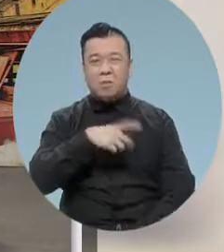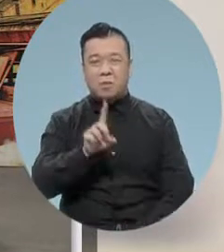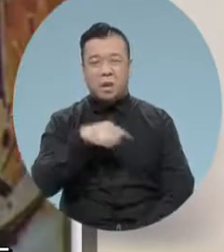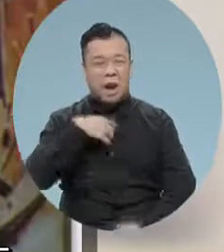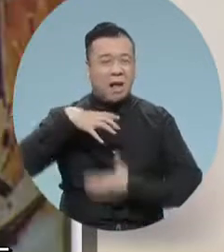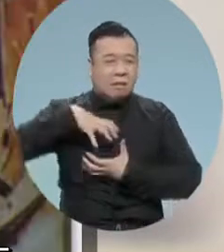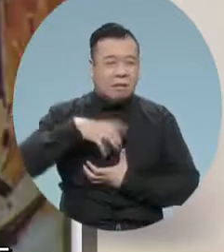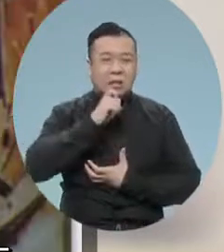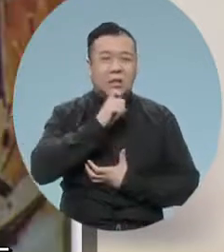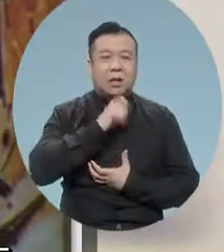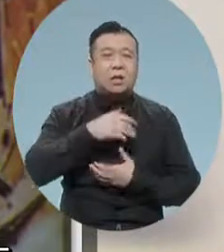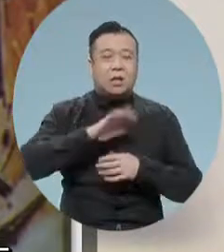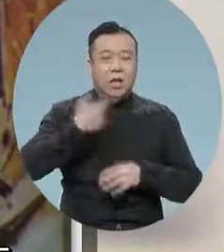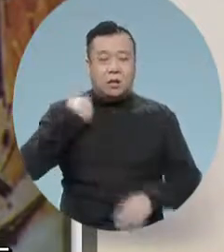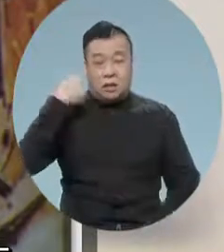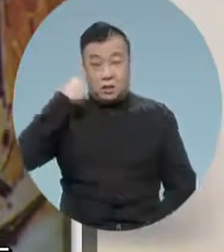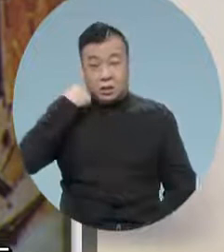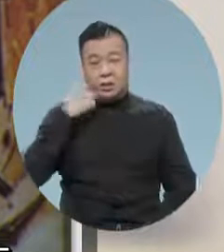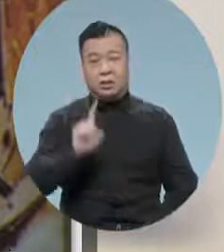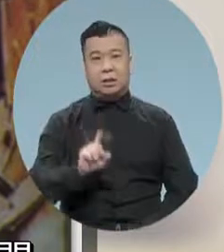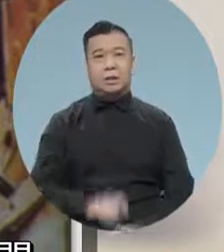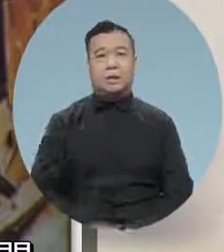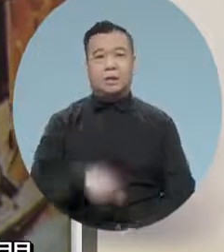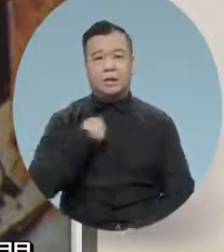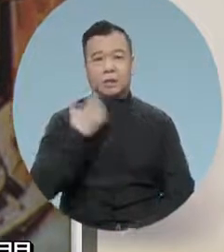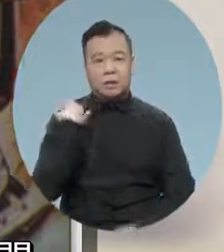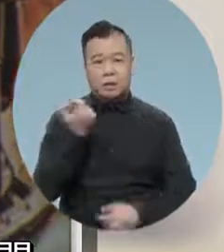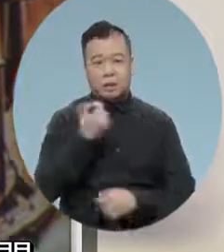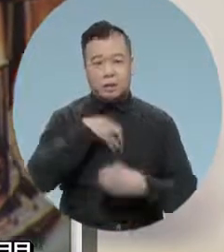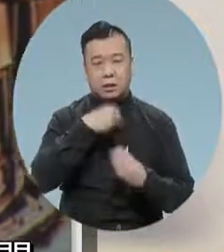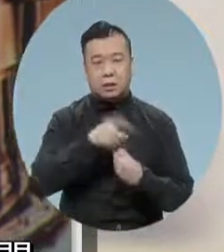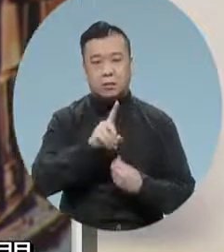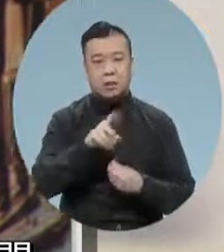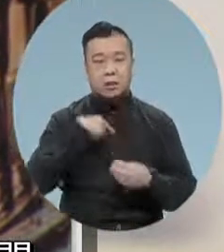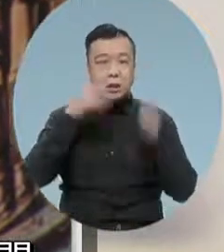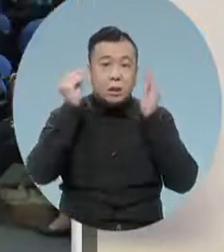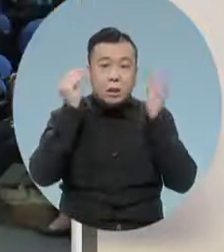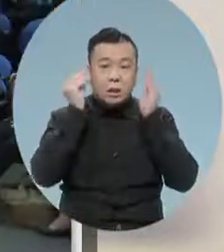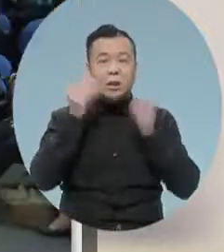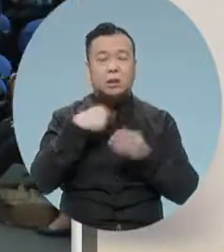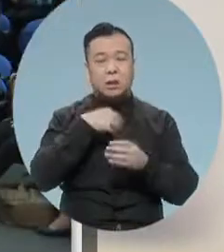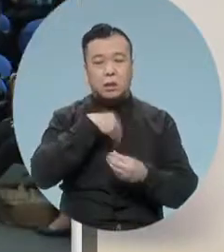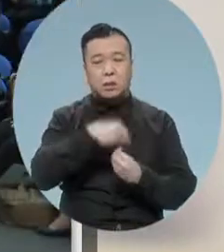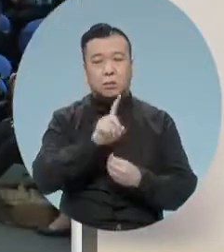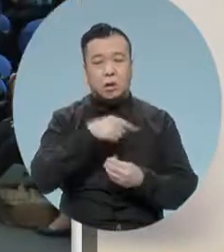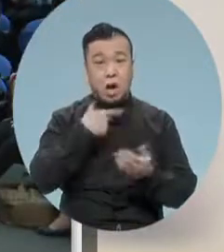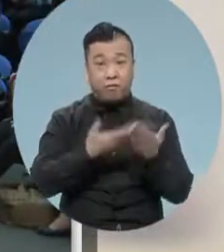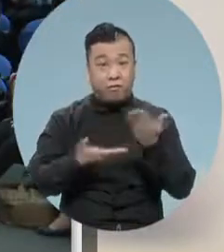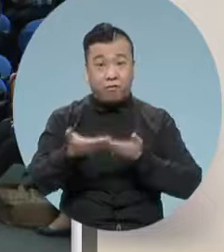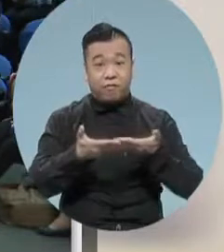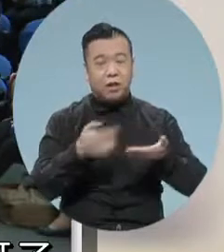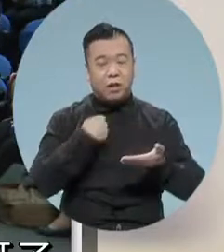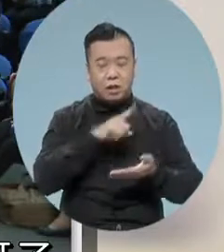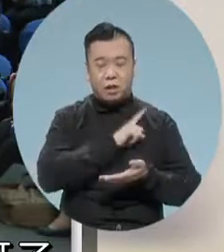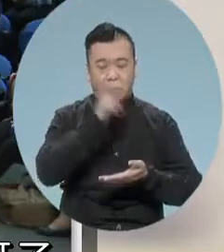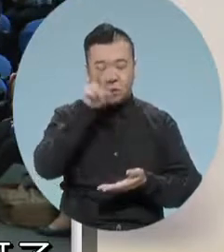大壓力。不過我盡量咧，我試下切入點咧，就用翻或者呢個禮拜大家比較關心嘅一啲時事啊，幾多新聞，都希望可以分享一下少少嘅睇法